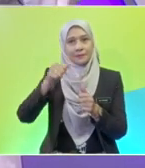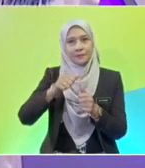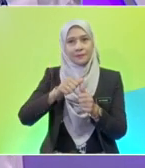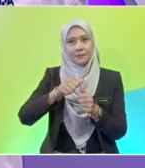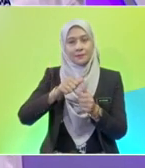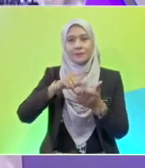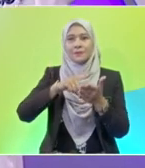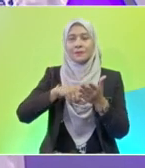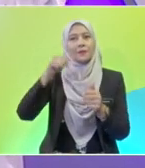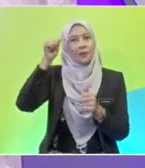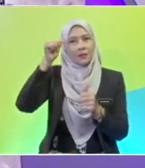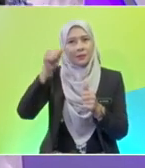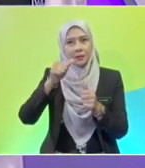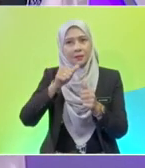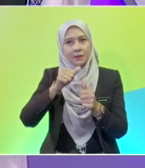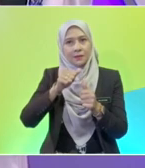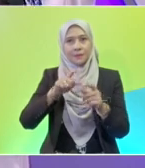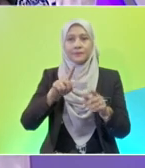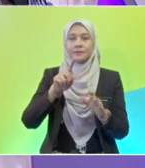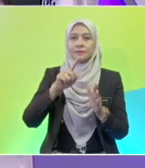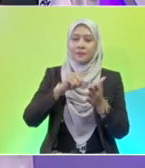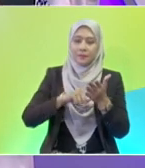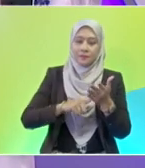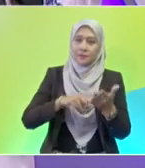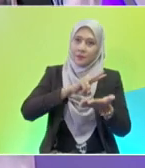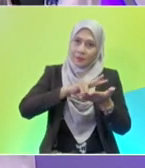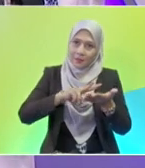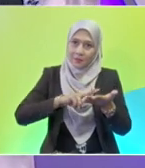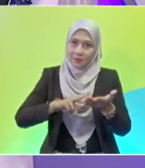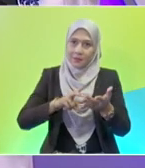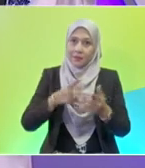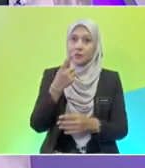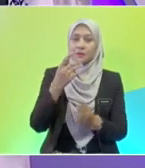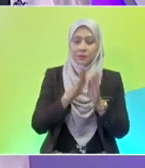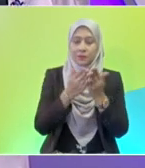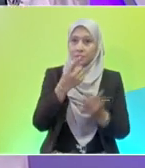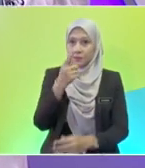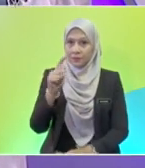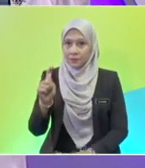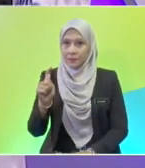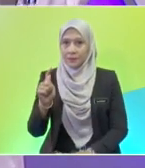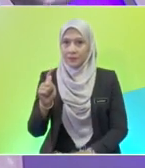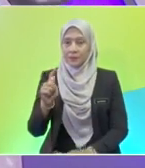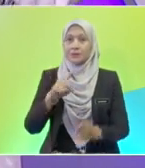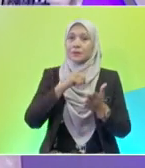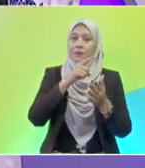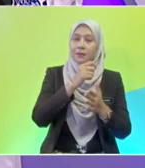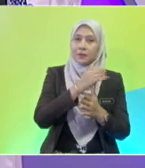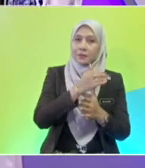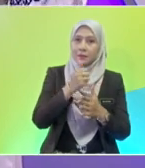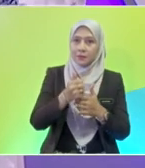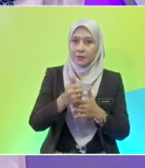kita baca dari buku teks nota ataupun apa maklumat yang kita dapat sebelum ini nah jadi sama